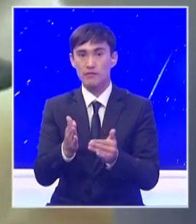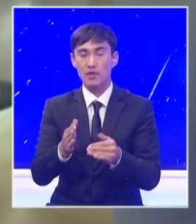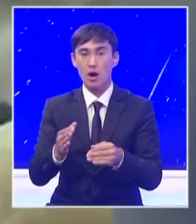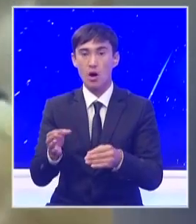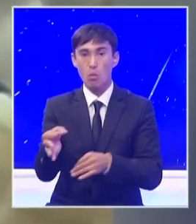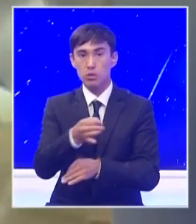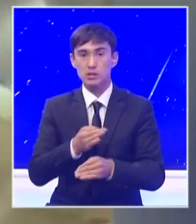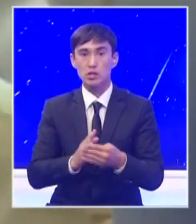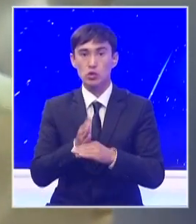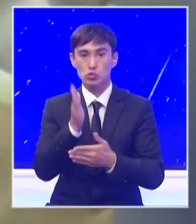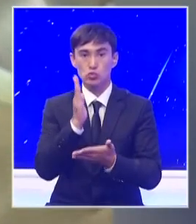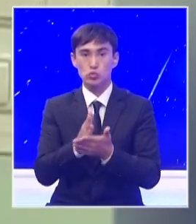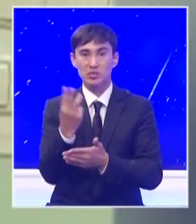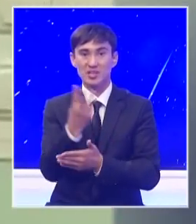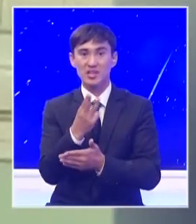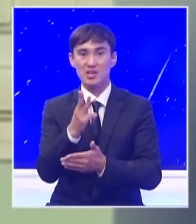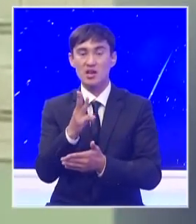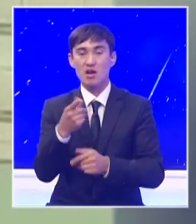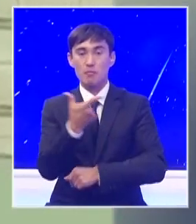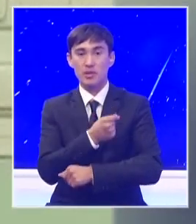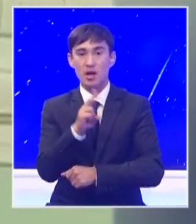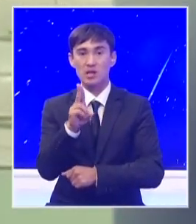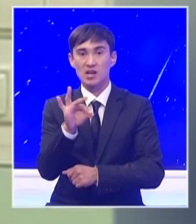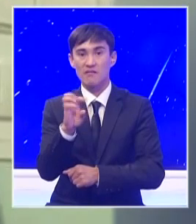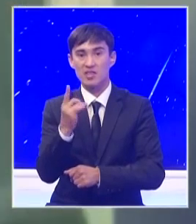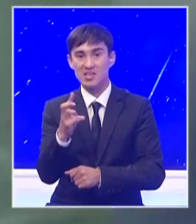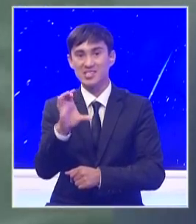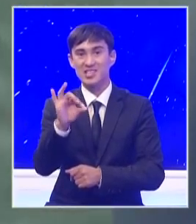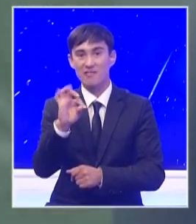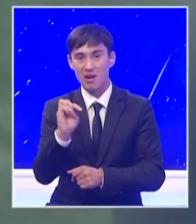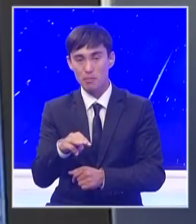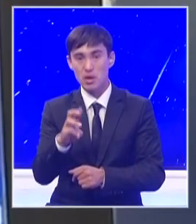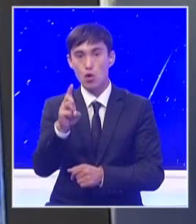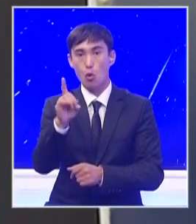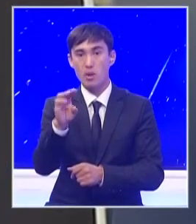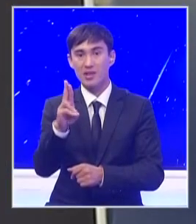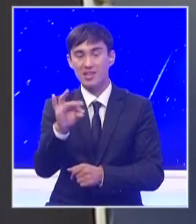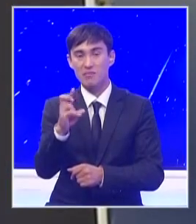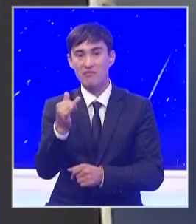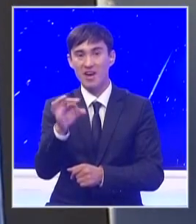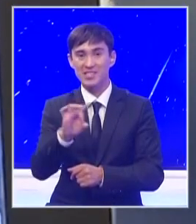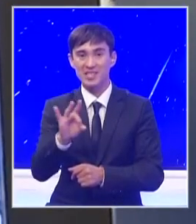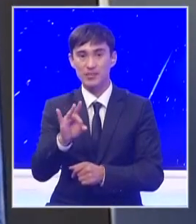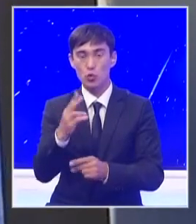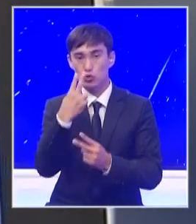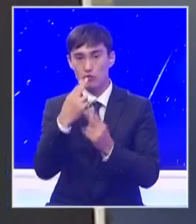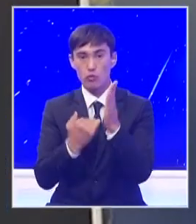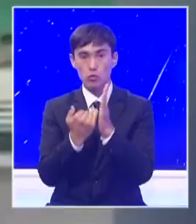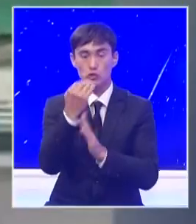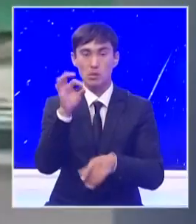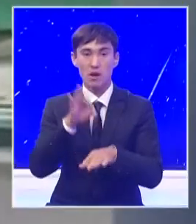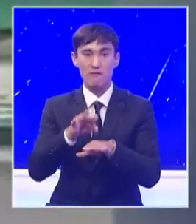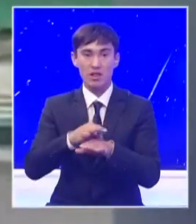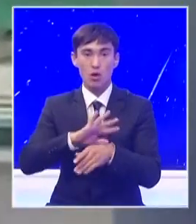три вида противовирусных препаратов – Касковидин, Синофарм Вирацел и Комирнатип Файзер. Учитывая рост показателей